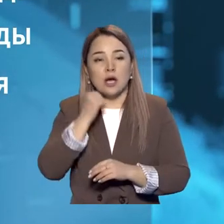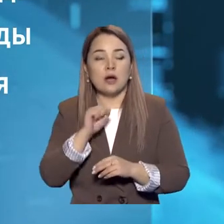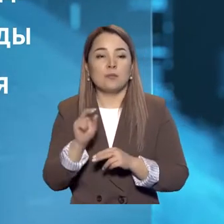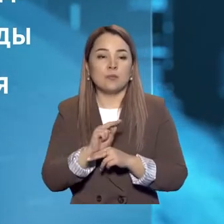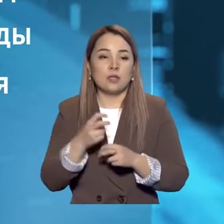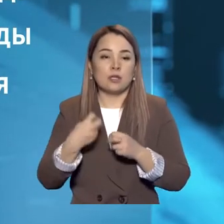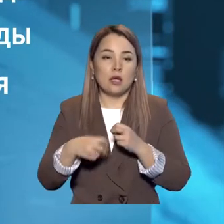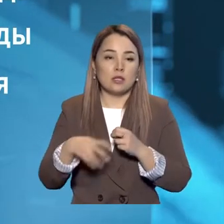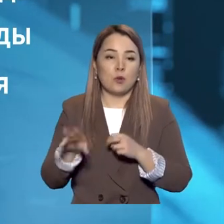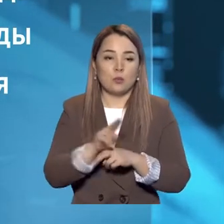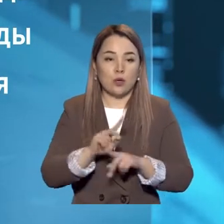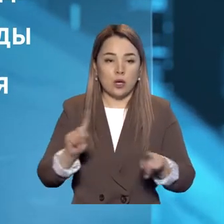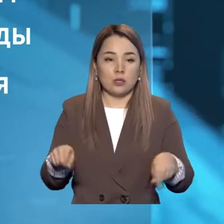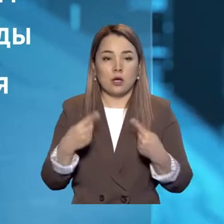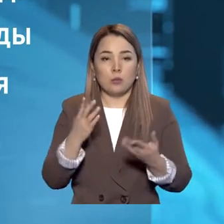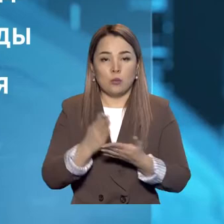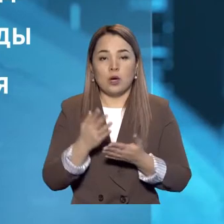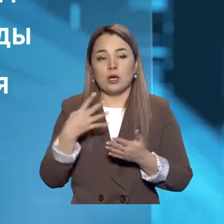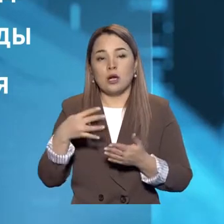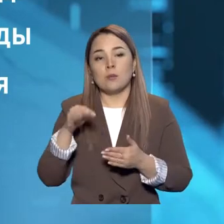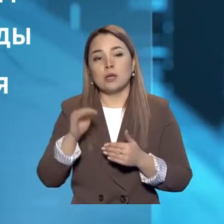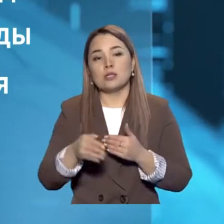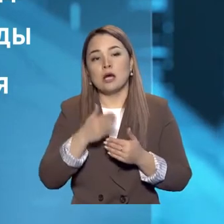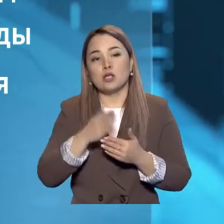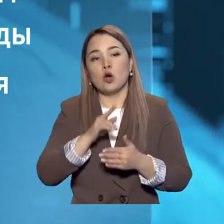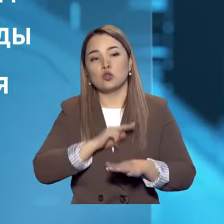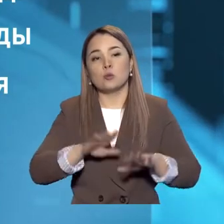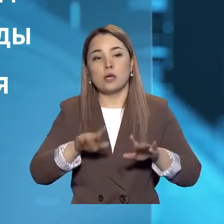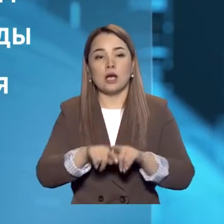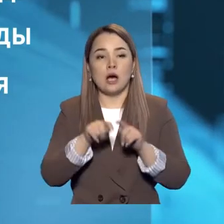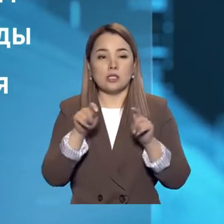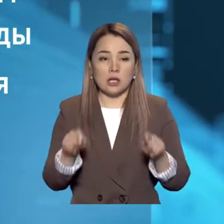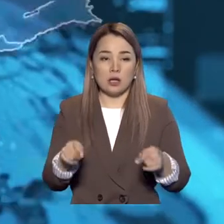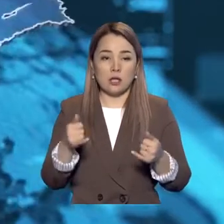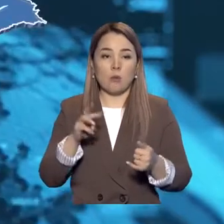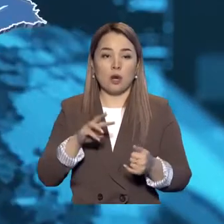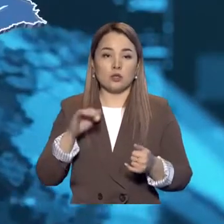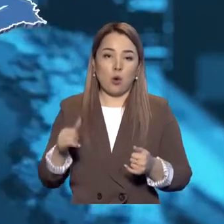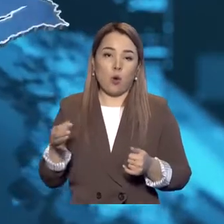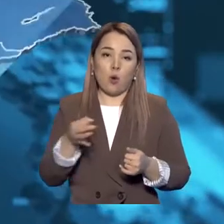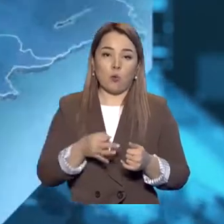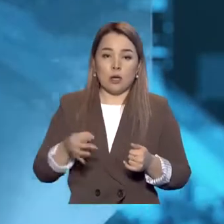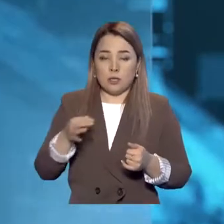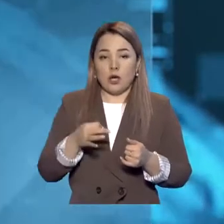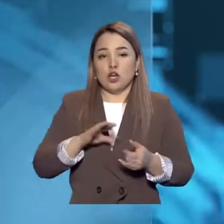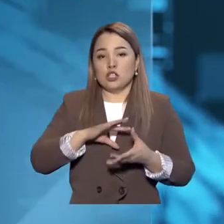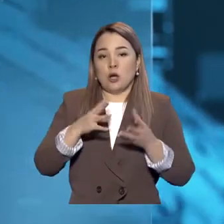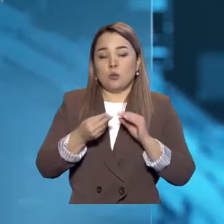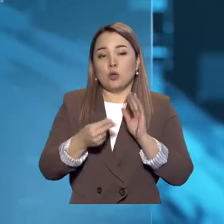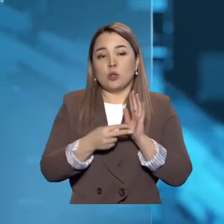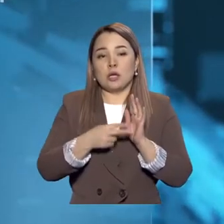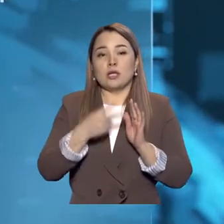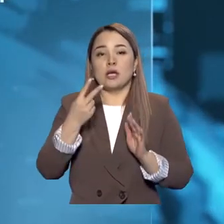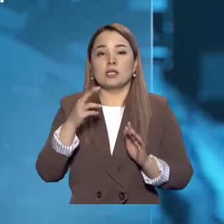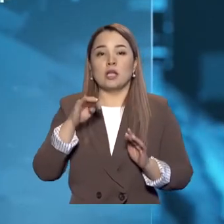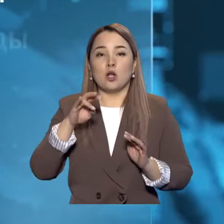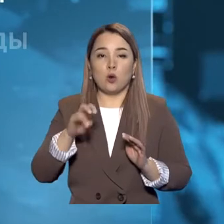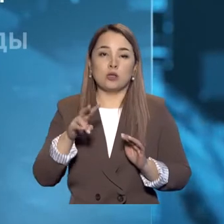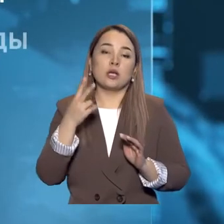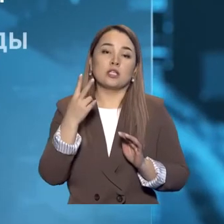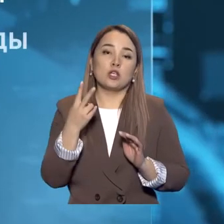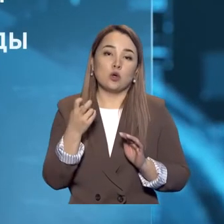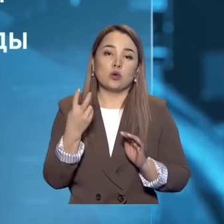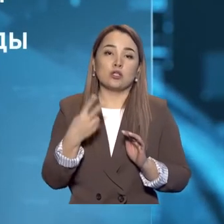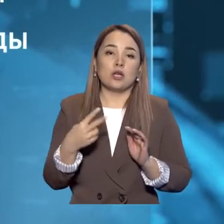жойылмақ. Жоспардағы болжамға сай 40 мыңнан астам жұмыс орны ашылады. Ал Маңғыстау облысында жалпы сомасы 2 триллион